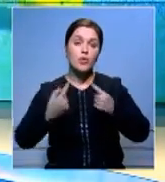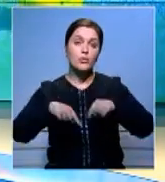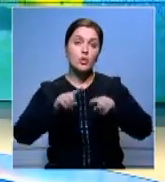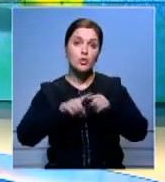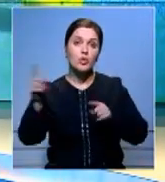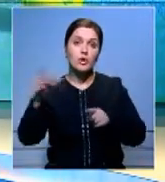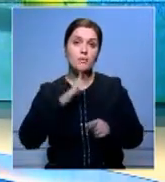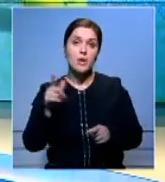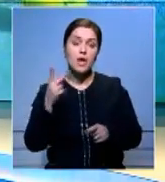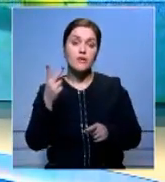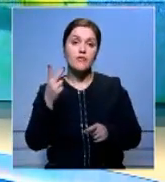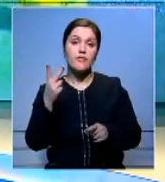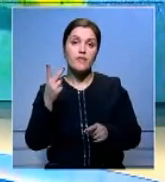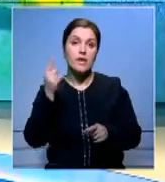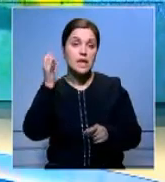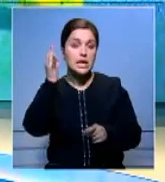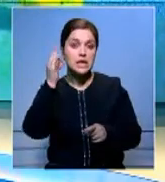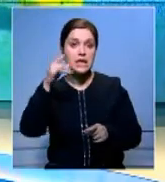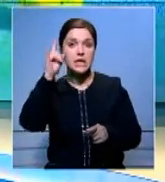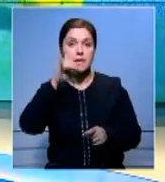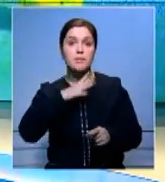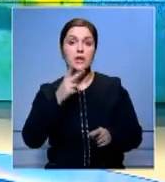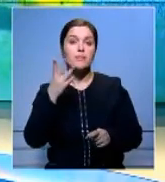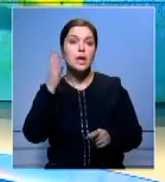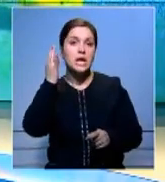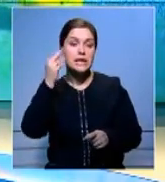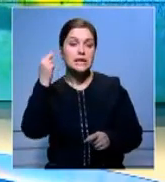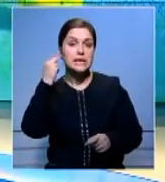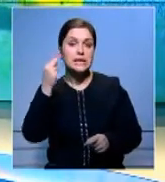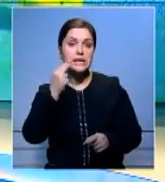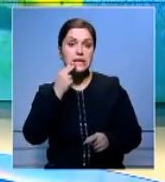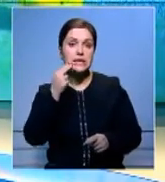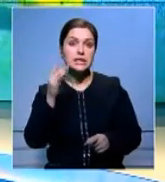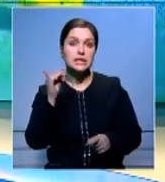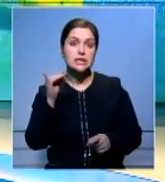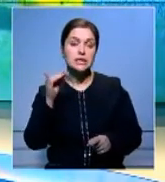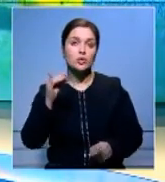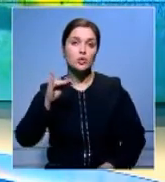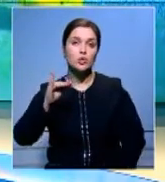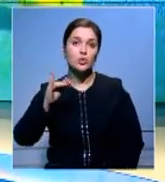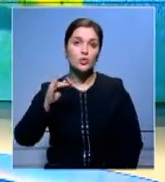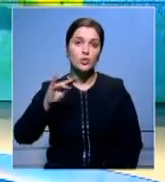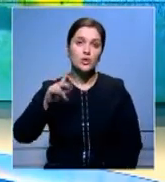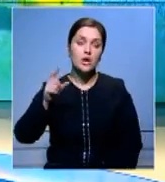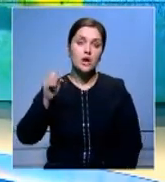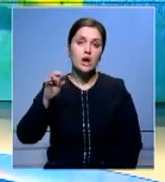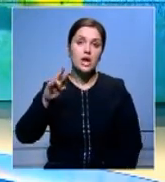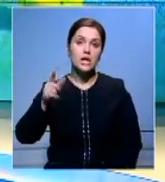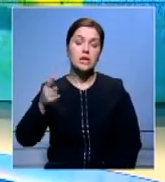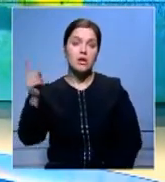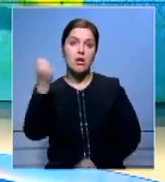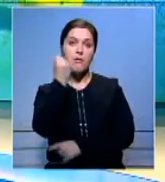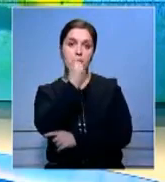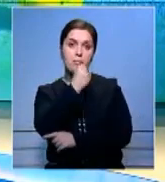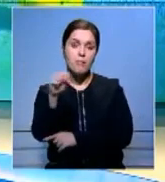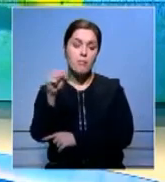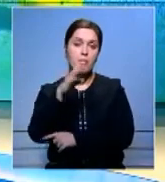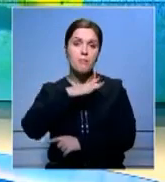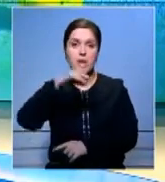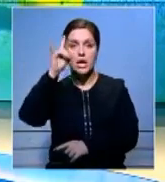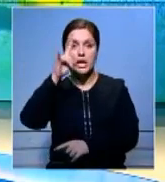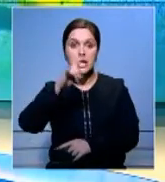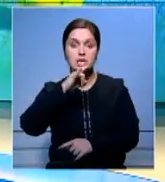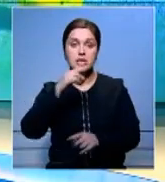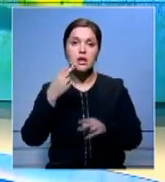соперницей 21-летней представительницы Казахстана была 25-летняя китаянка Синь Юньхань. Наша спортсменка одержала уверенную победу. По